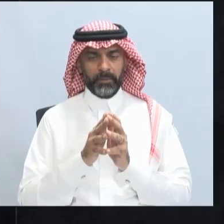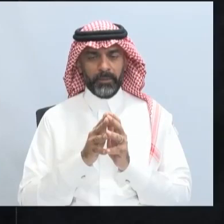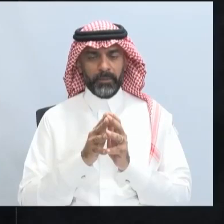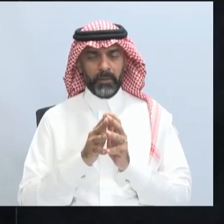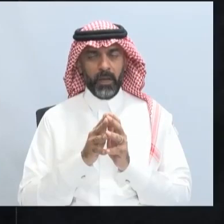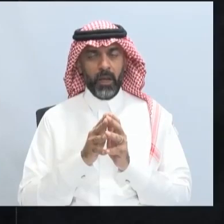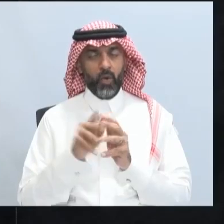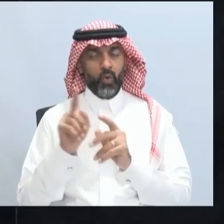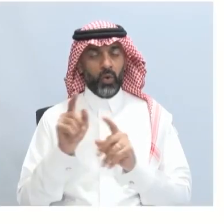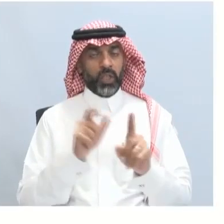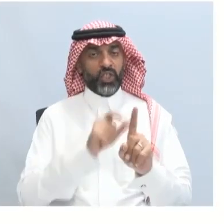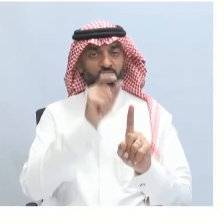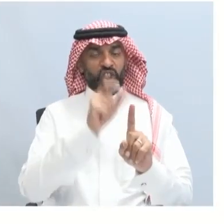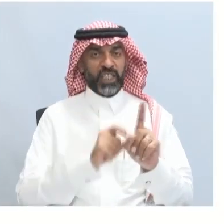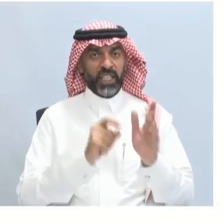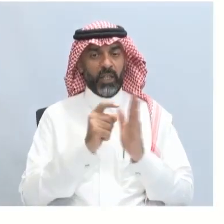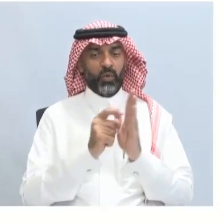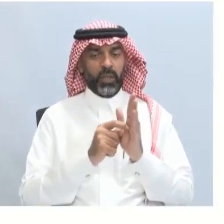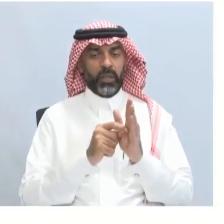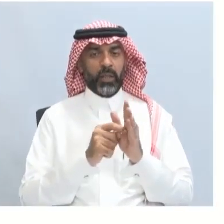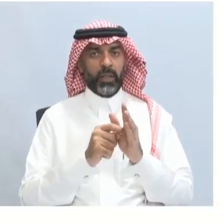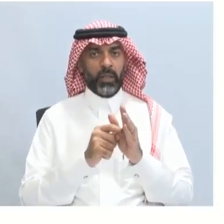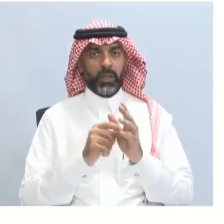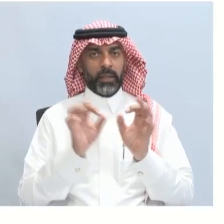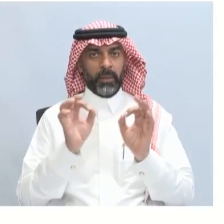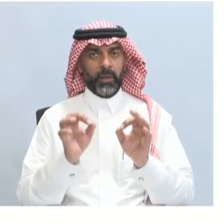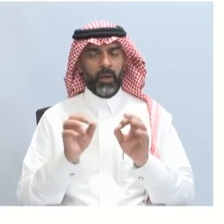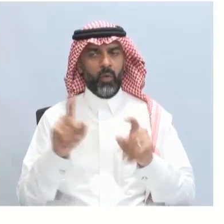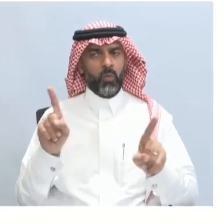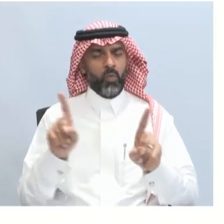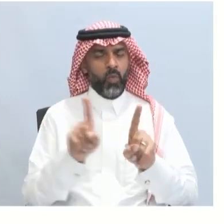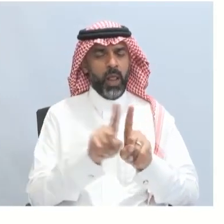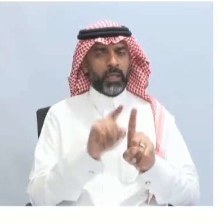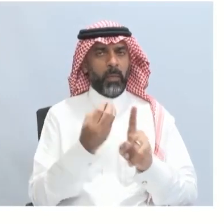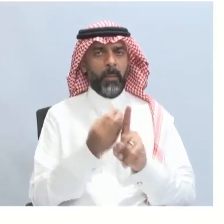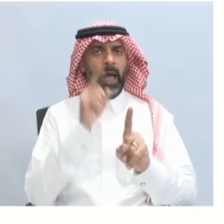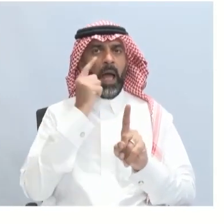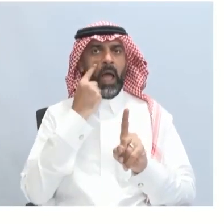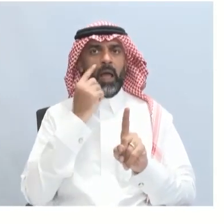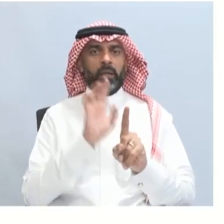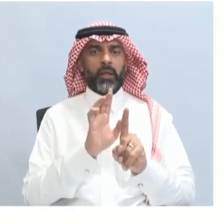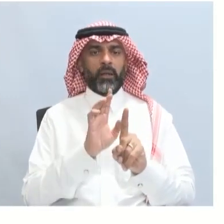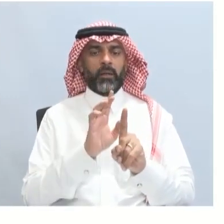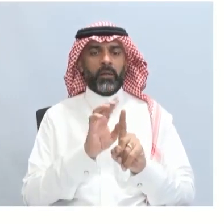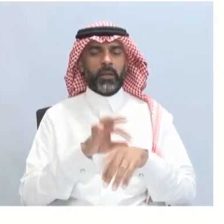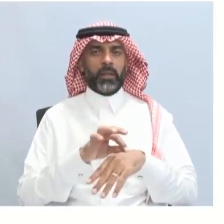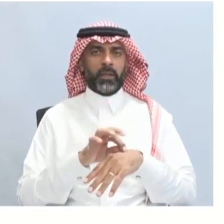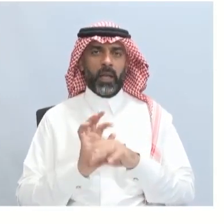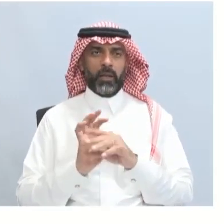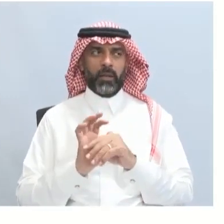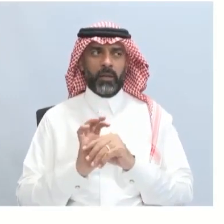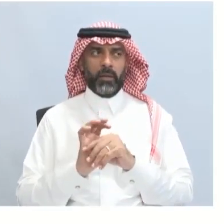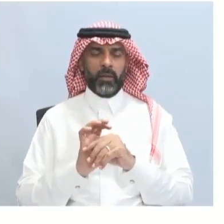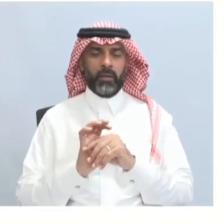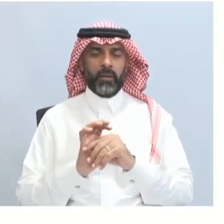الاصل ان الشخصيه القانون الطبيعي ملازمه لحياه الانسان وتقتضي حتما بموته فاذا متى